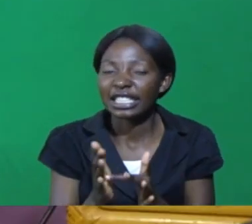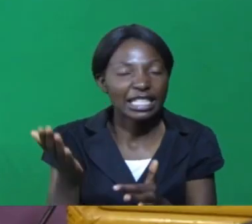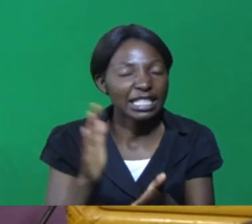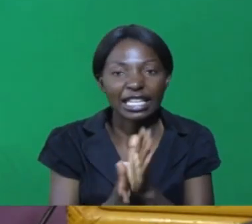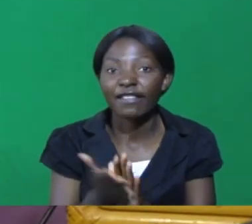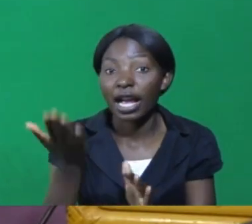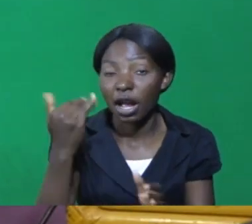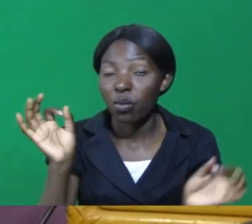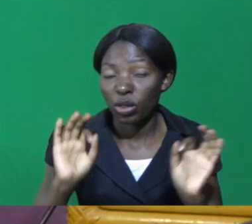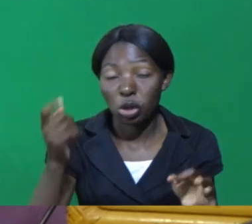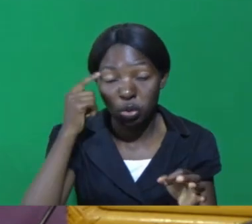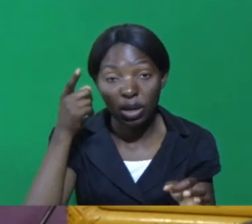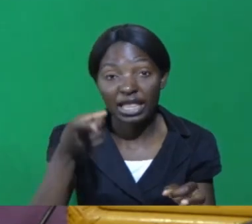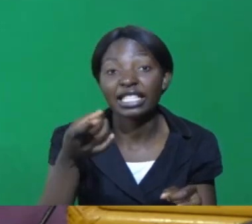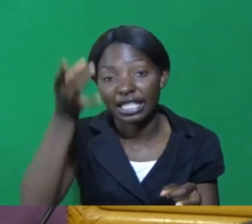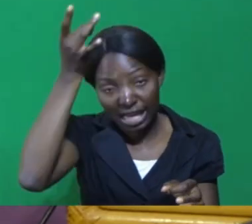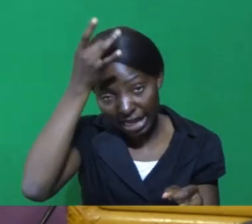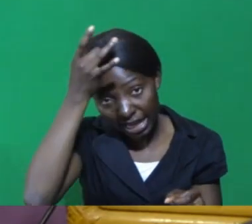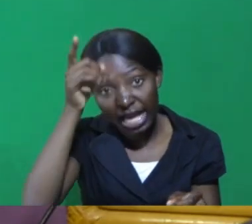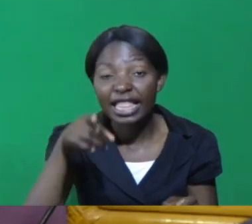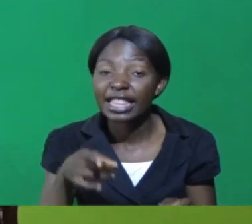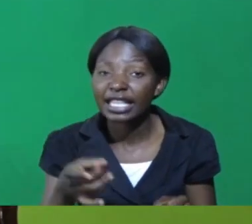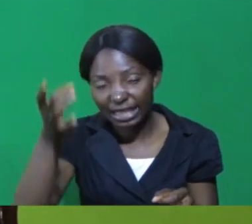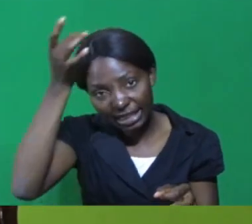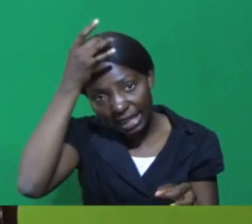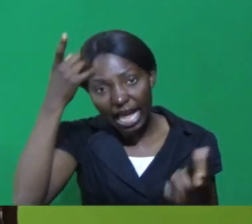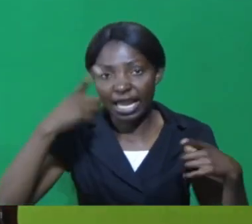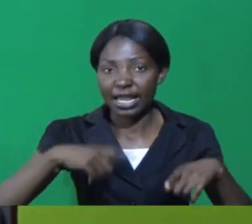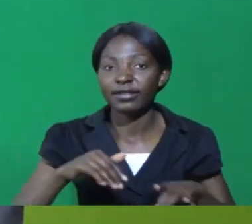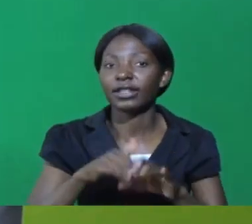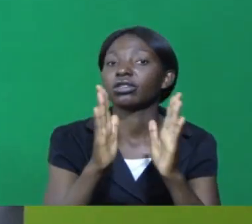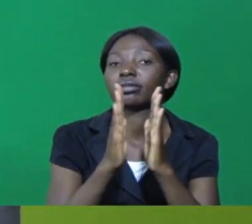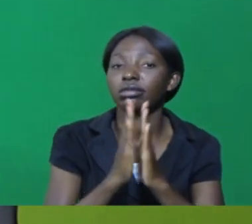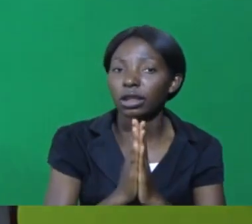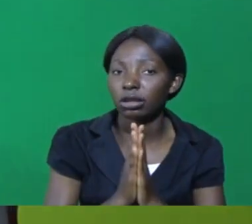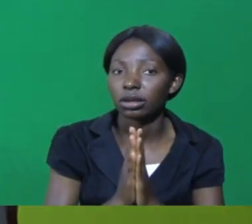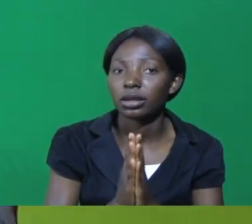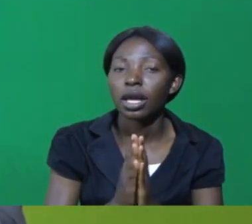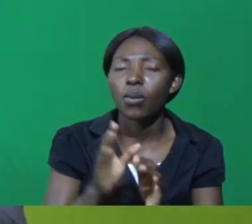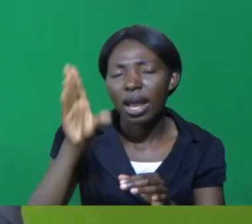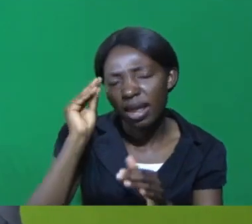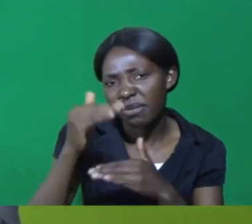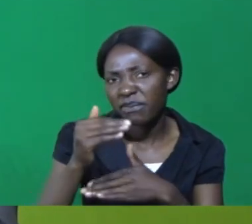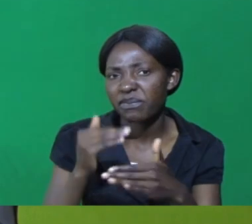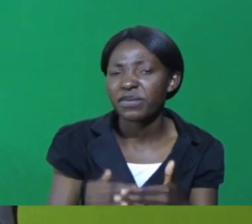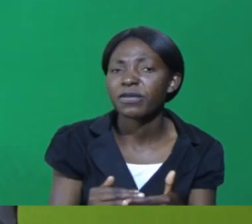Hanzi anogara mutemberi. Kudii pastor? Takadzidza vateereri kana mucharangarira muchidzidzo chimwe